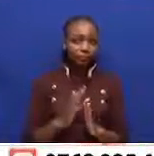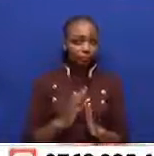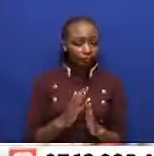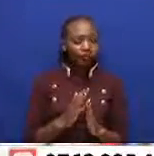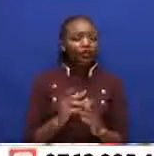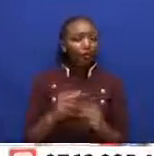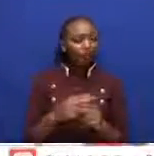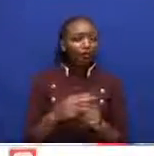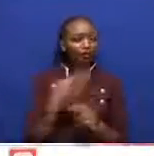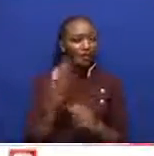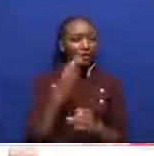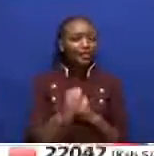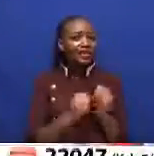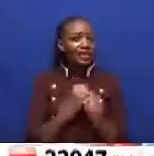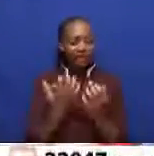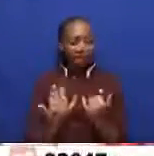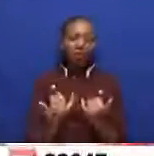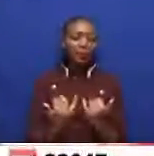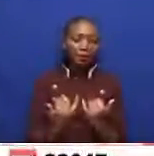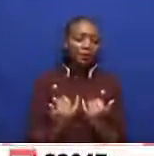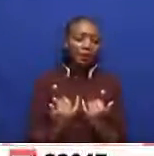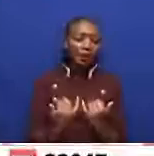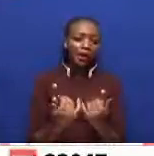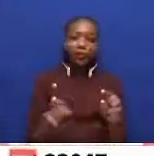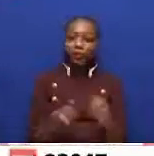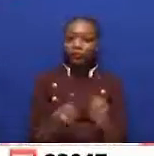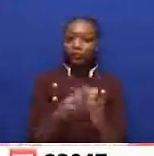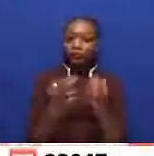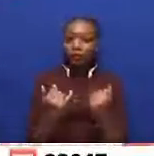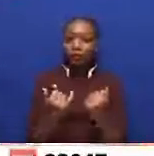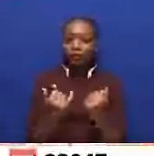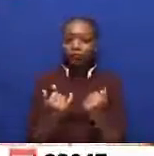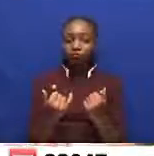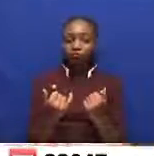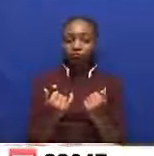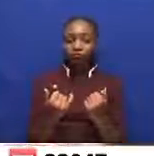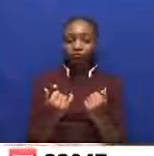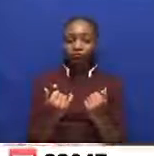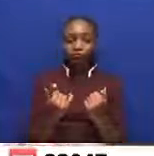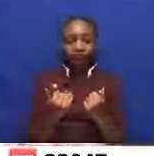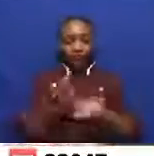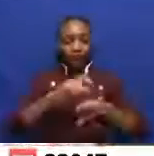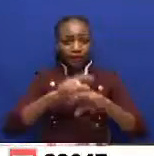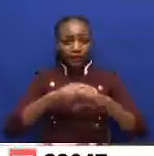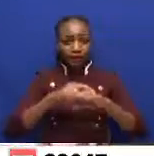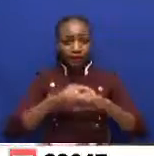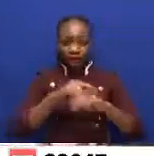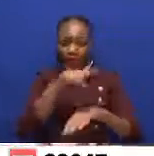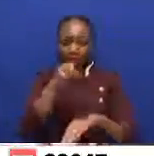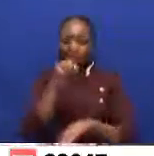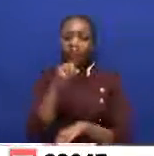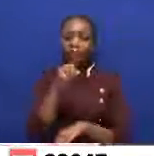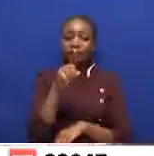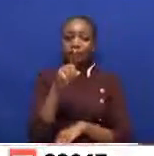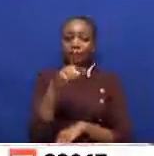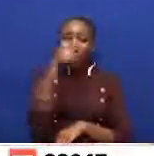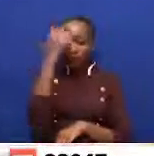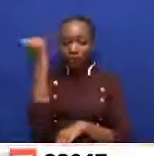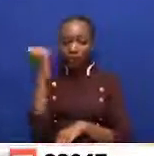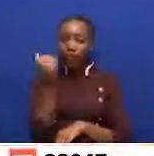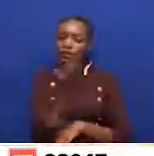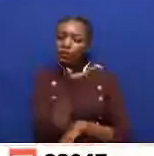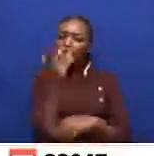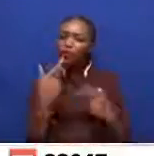cha takriban miaka mitatu sasa. Imefikia pala ambapo wakati umewadia, kwa sababu wao